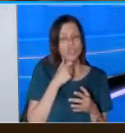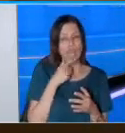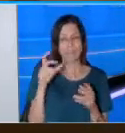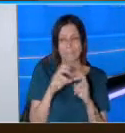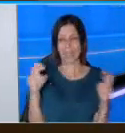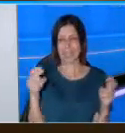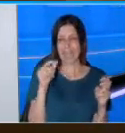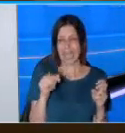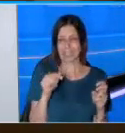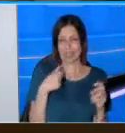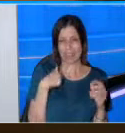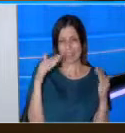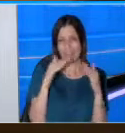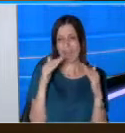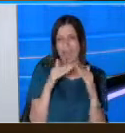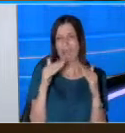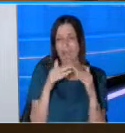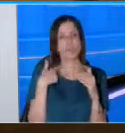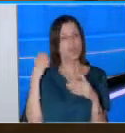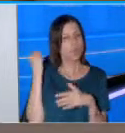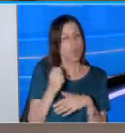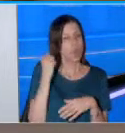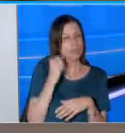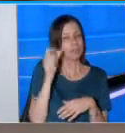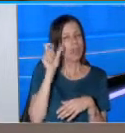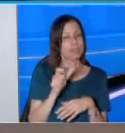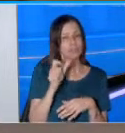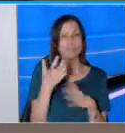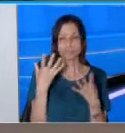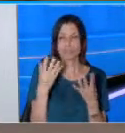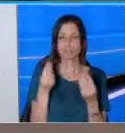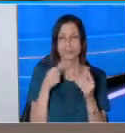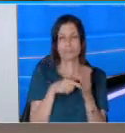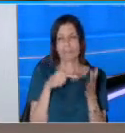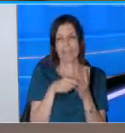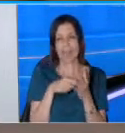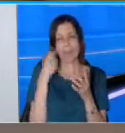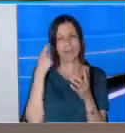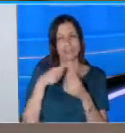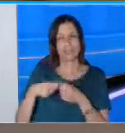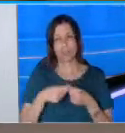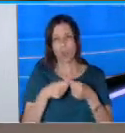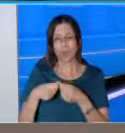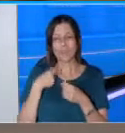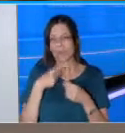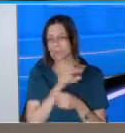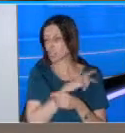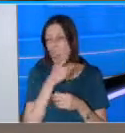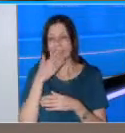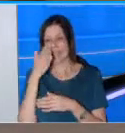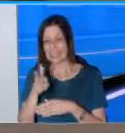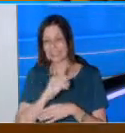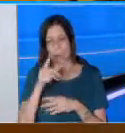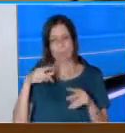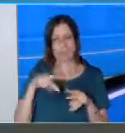בעיר שזו, שאני גרה בה, והיו רוצחים כאן אנשים על ימין ועל שמאל, בגלל פשע מאורגן, ומשטרה לא נכנסת ולא מתערבת,